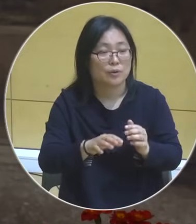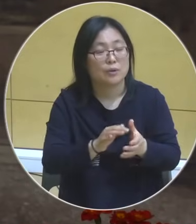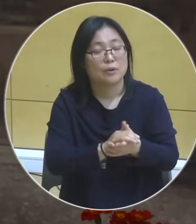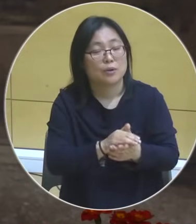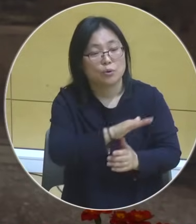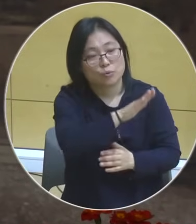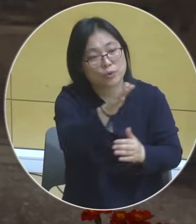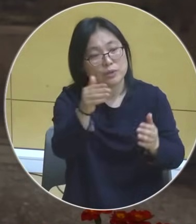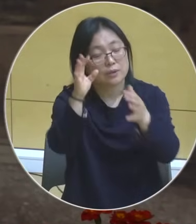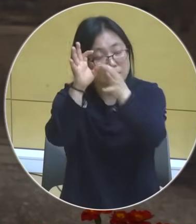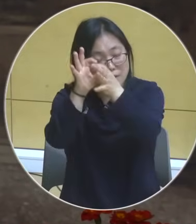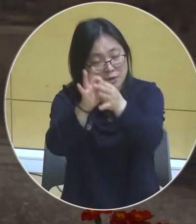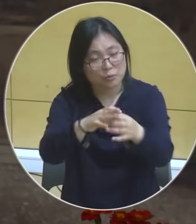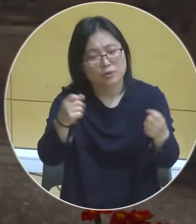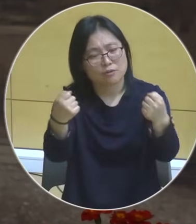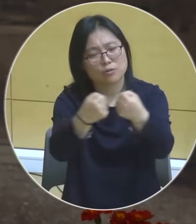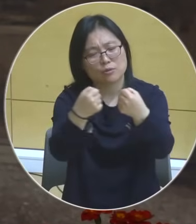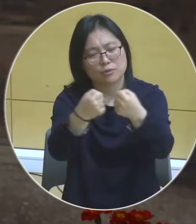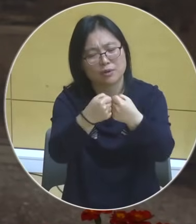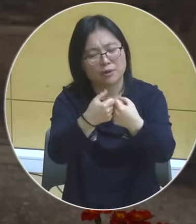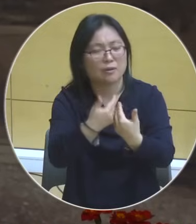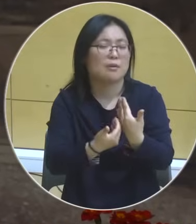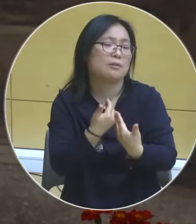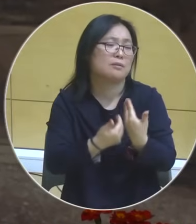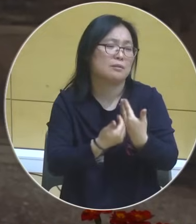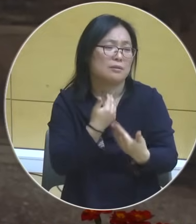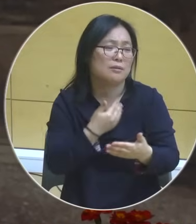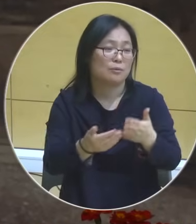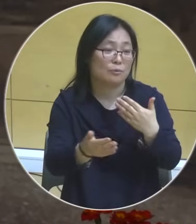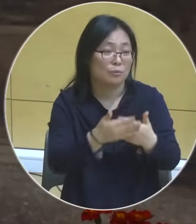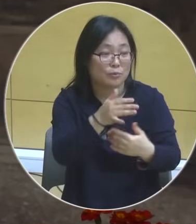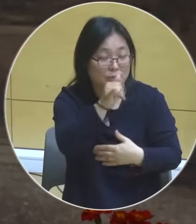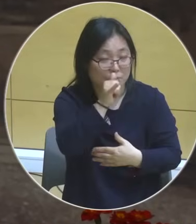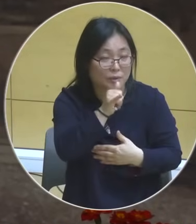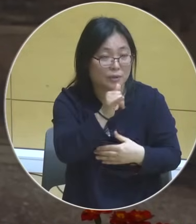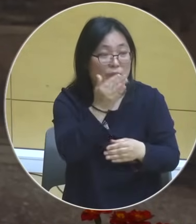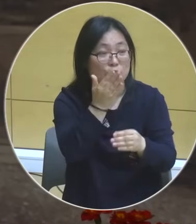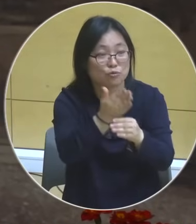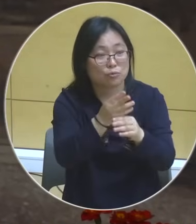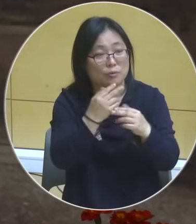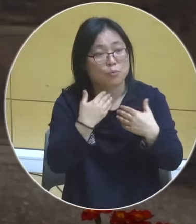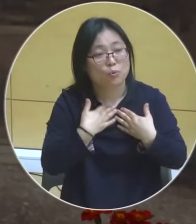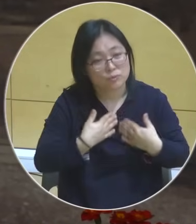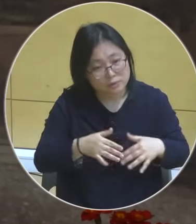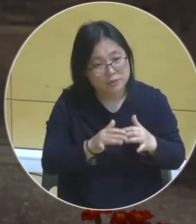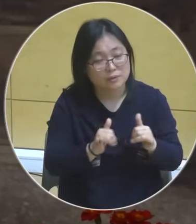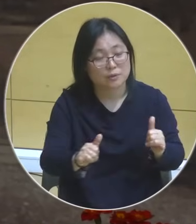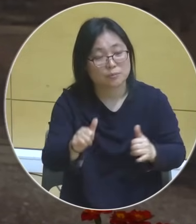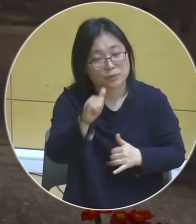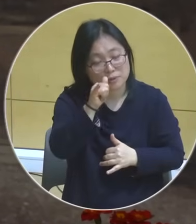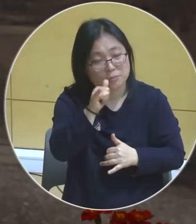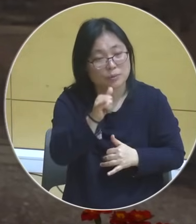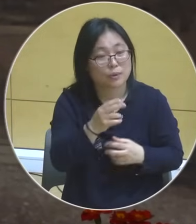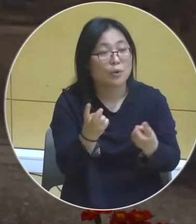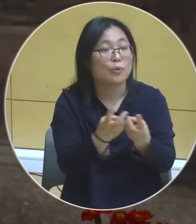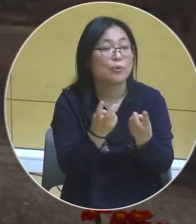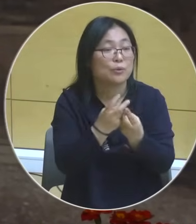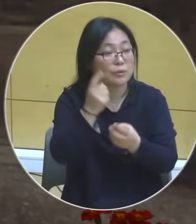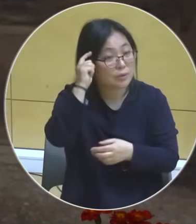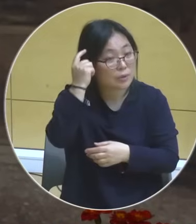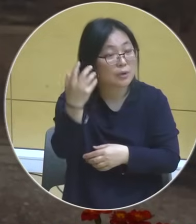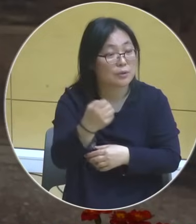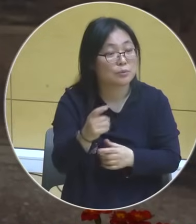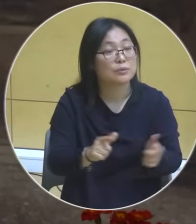속에서 우리는 끊임없이 전쟁과 갈등을 겪고 있습니다. 이 가운데 지쳐 있을 수도 있습니다. 그런데 어떻게